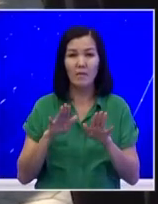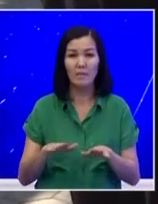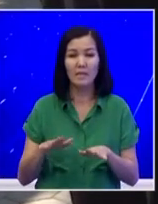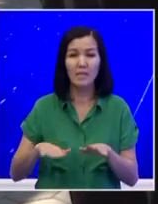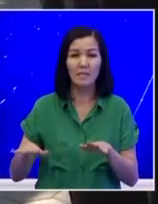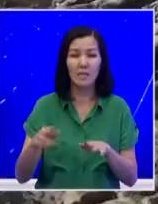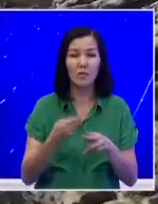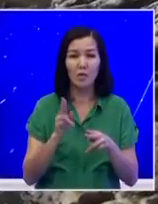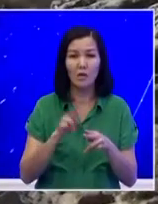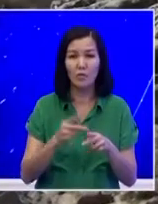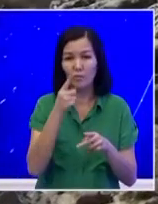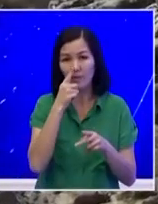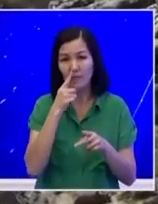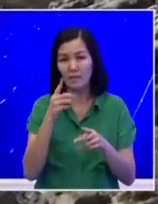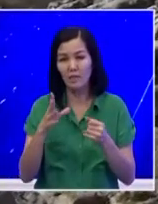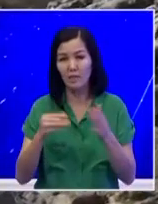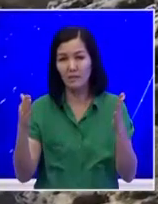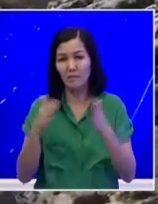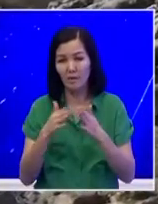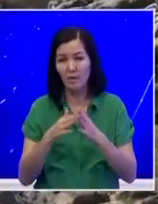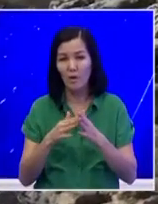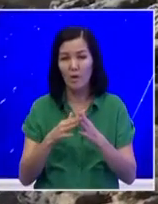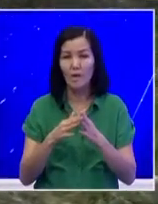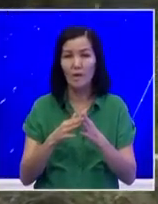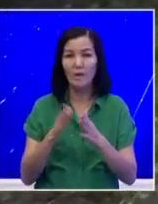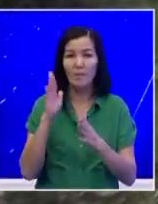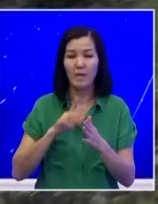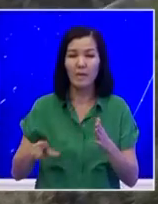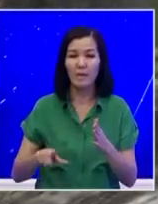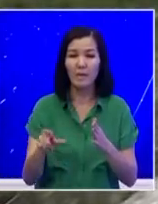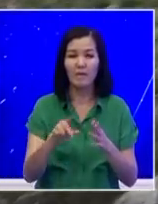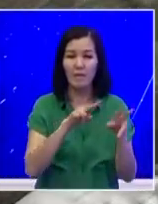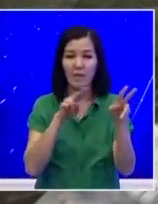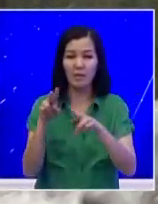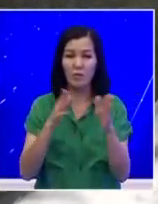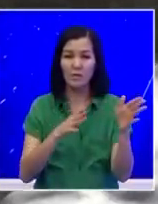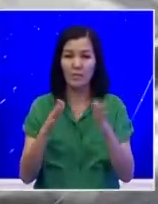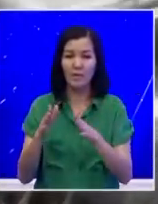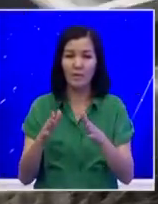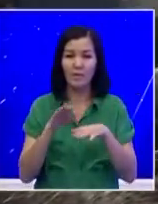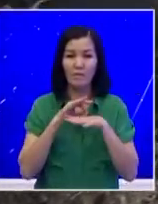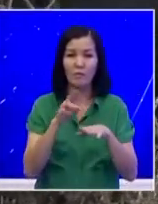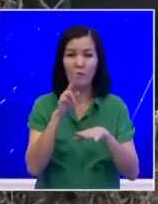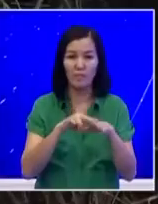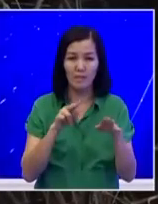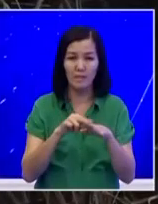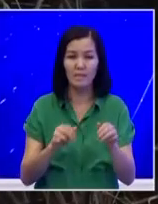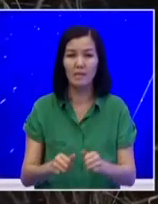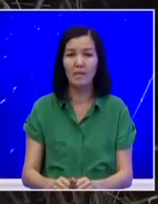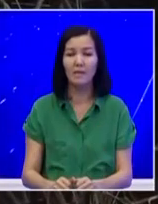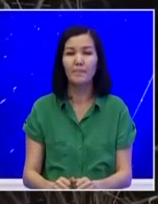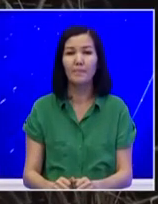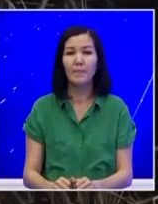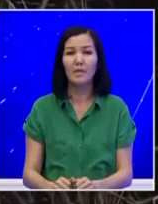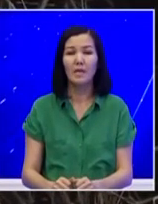территории, расположенные вблизи частного сектора, садоводческих обществ, береговых линий рек. Контроль за порядком в этом направлении ведут участковые полицейские. К слову, на